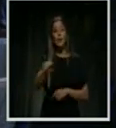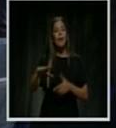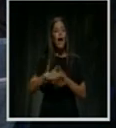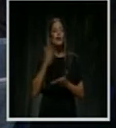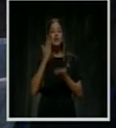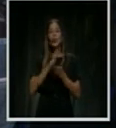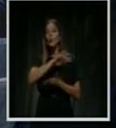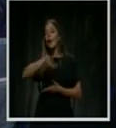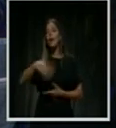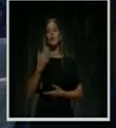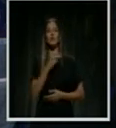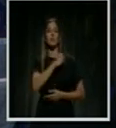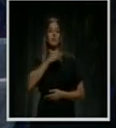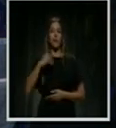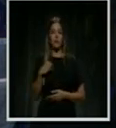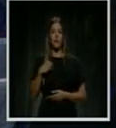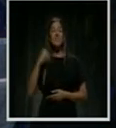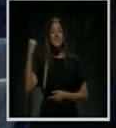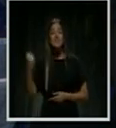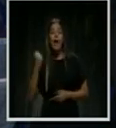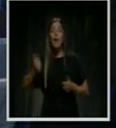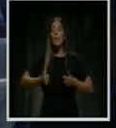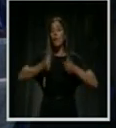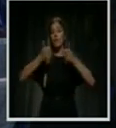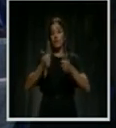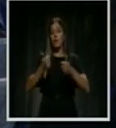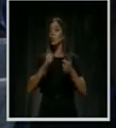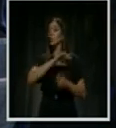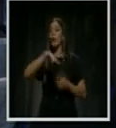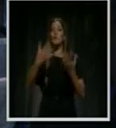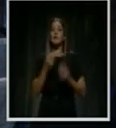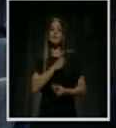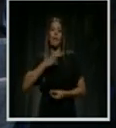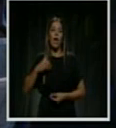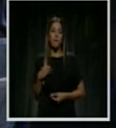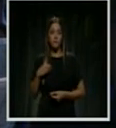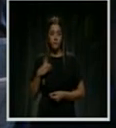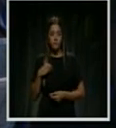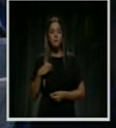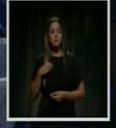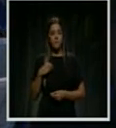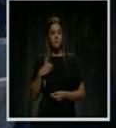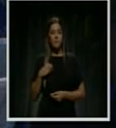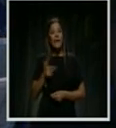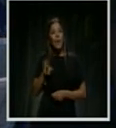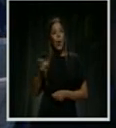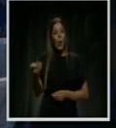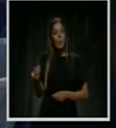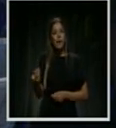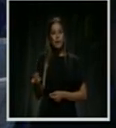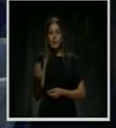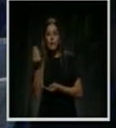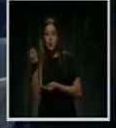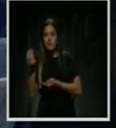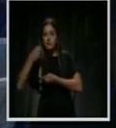نبزون الصحة في بايزنا يكون نبزون الاسبتاريات تانا بيش يشحبوا